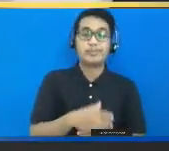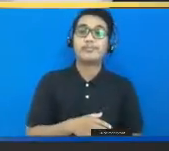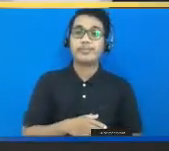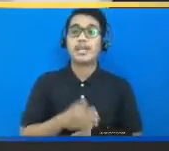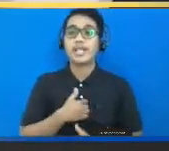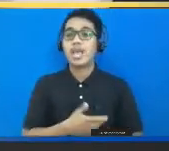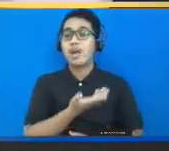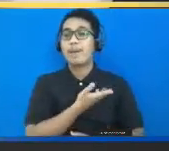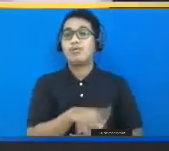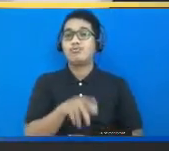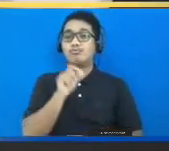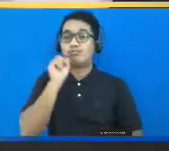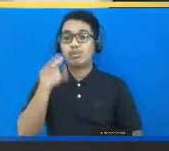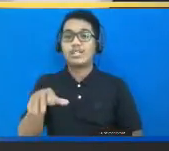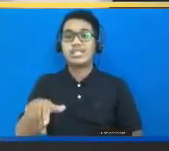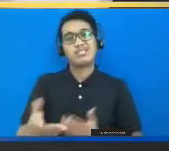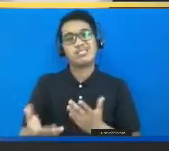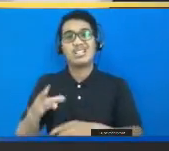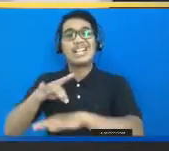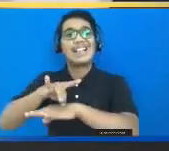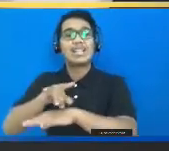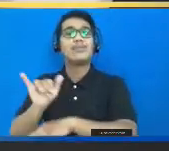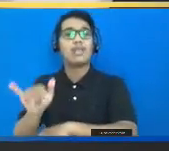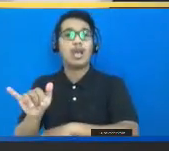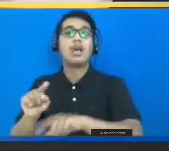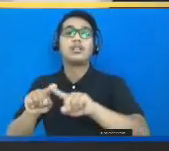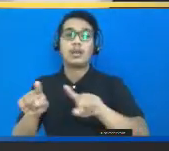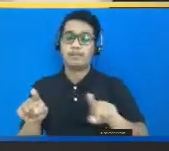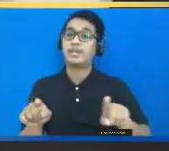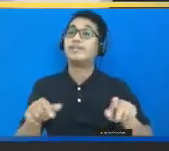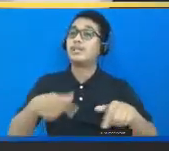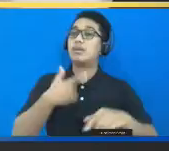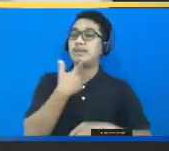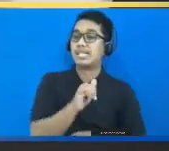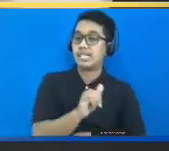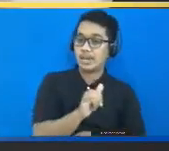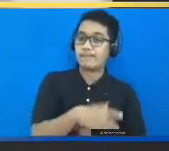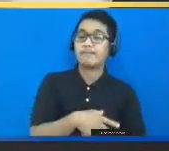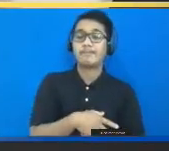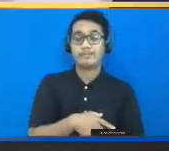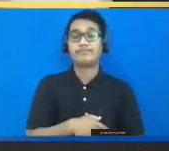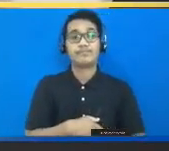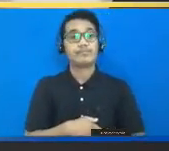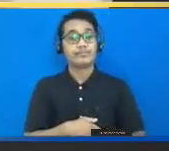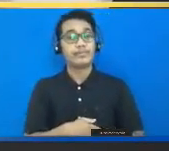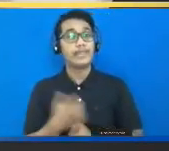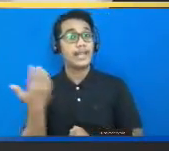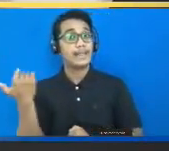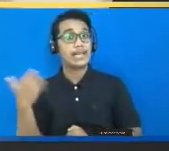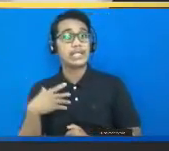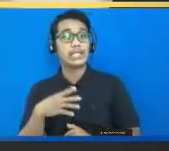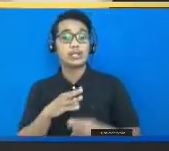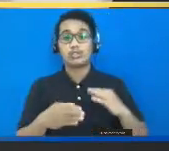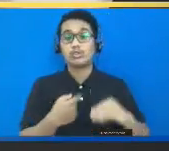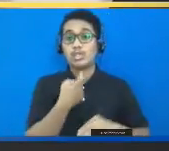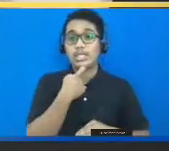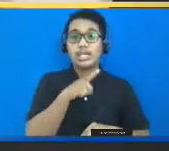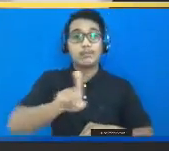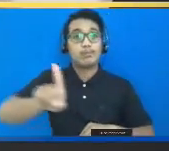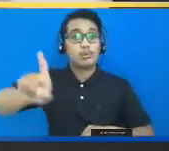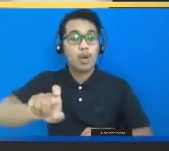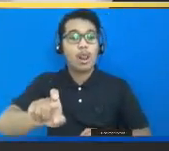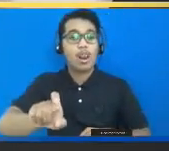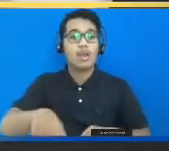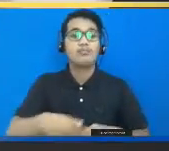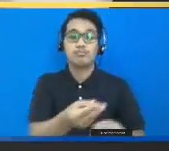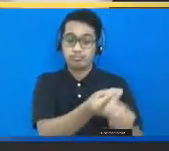mau proposed tahu ini sensitif tapi saya kira ini penting kita akan tadi bicara mengenai kebutuhan untuk